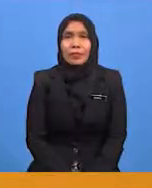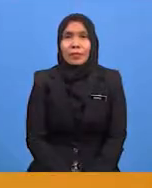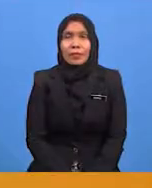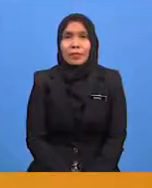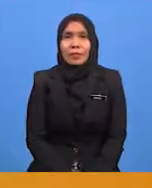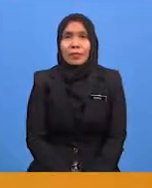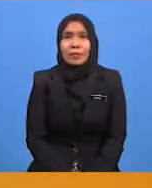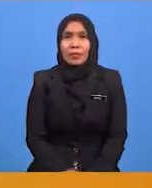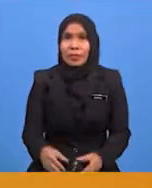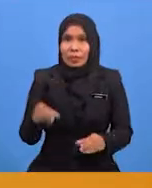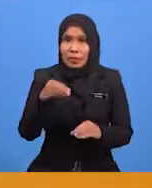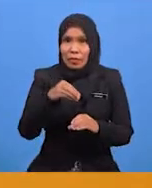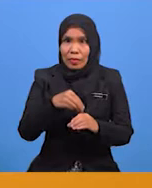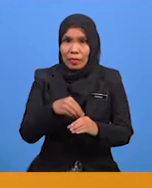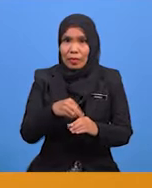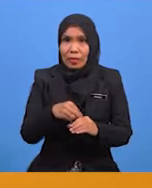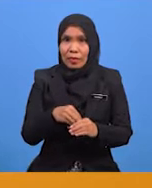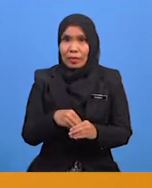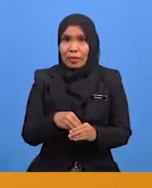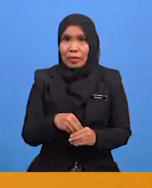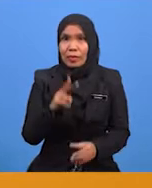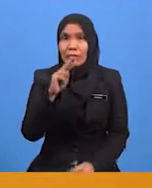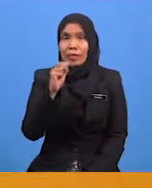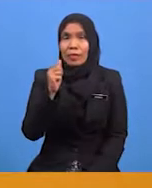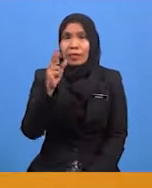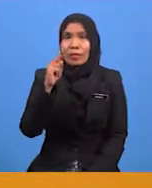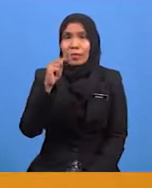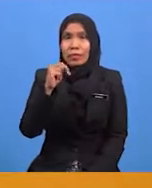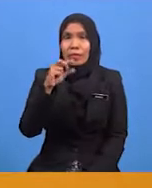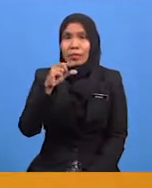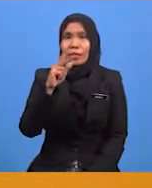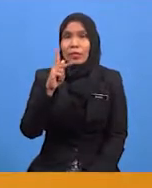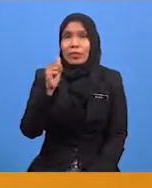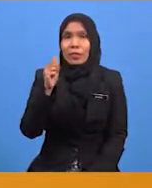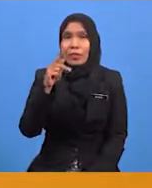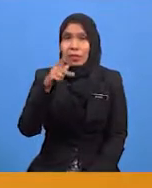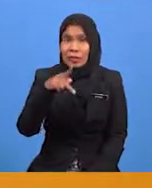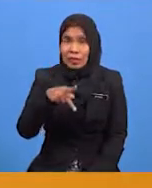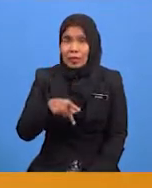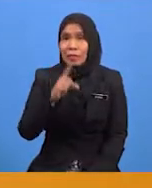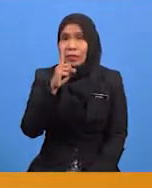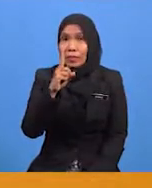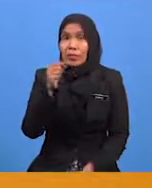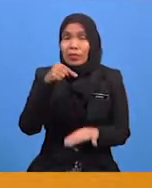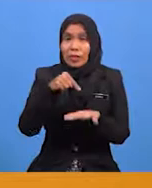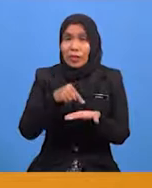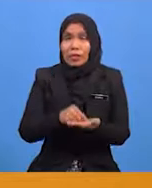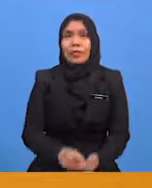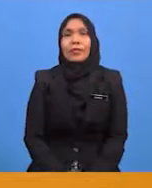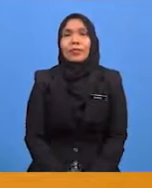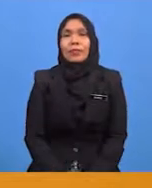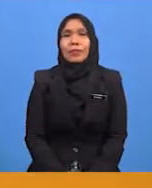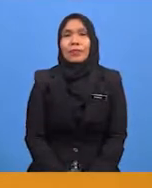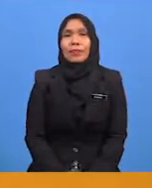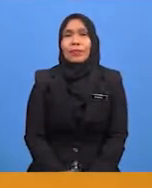Dalam rangkap yang pertama ini, penyajak menghantar anak gadisnya